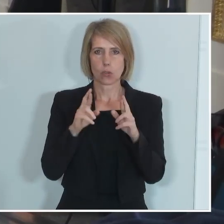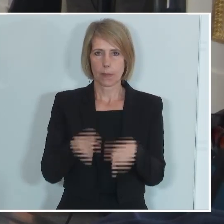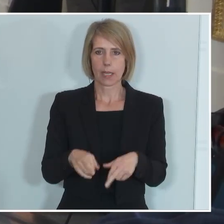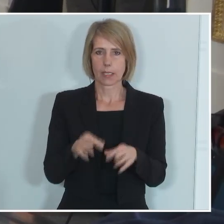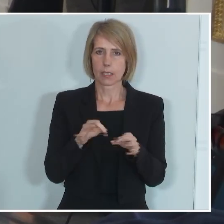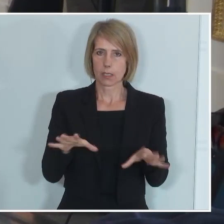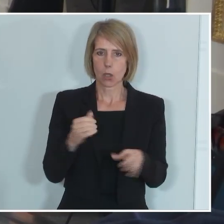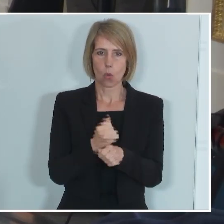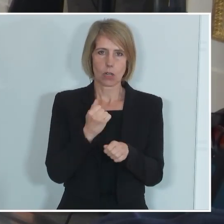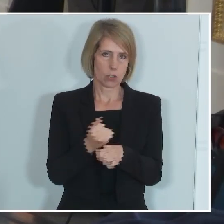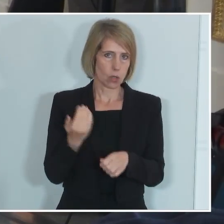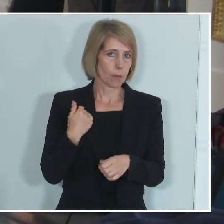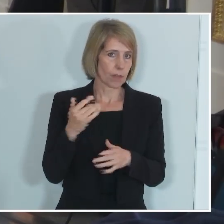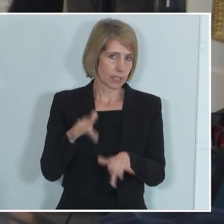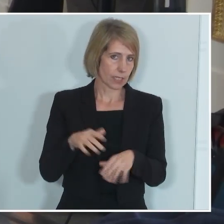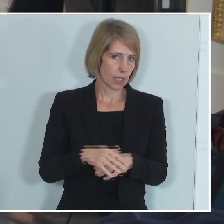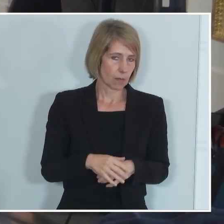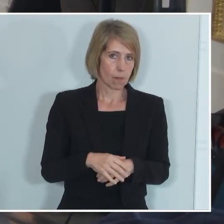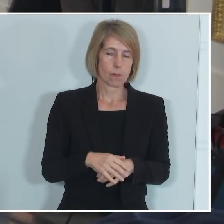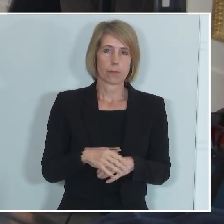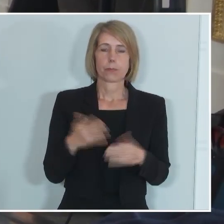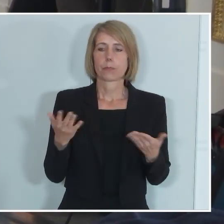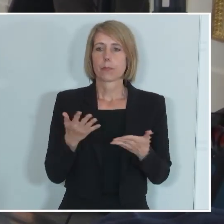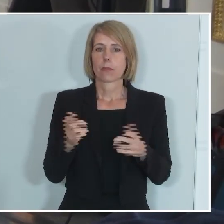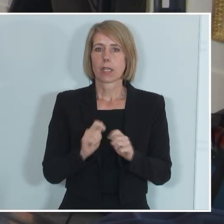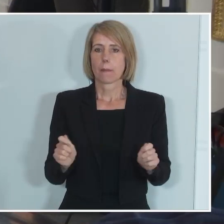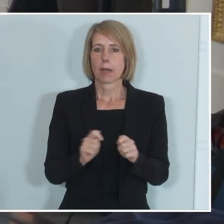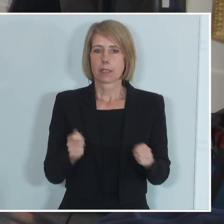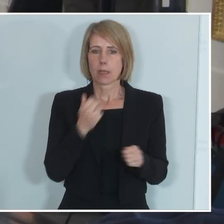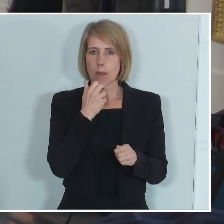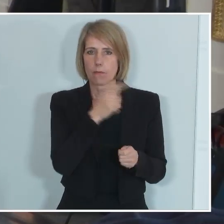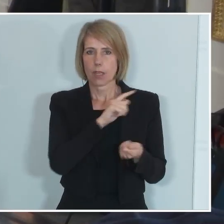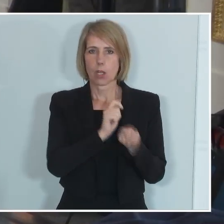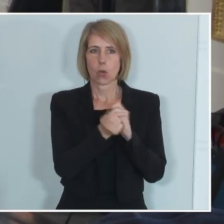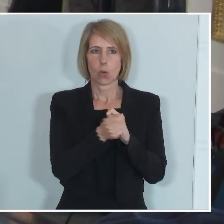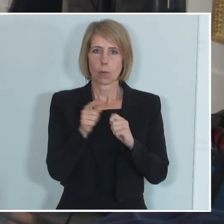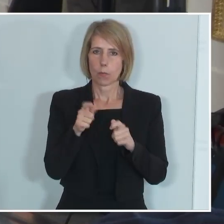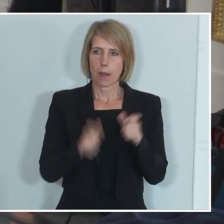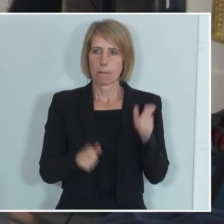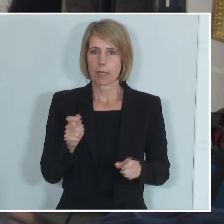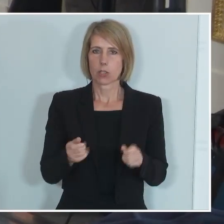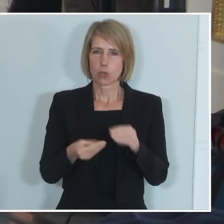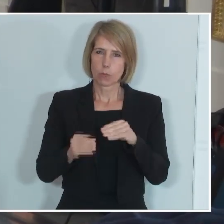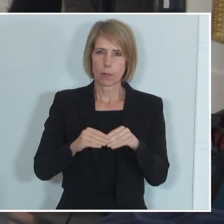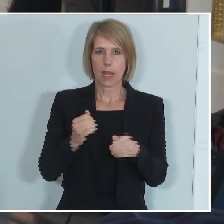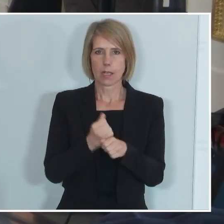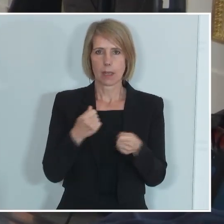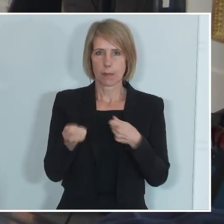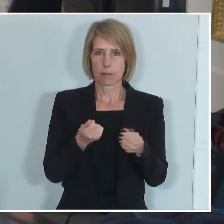ohne Job. Welche Maßnahmen wollen Sie da setzen, um diese Menschen stärker in den Arbeitsmarkt zu